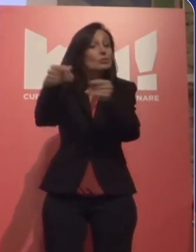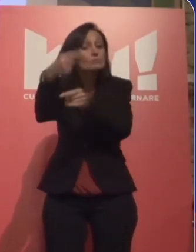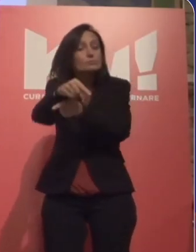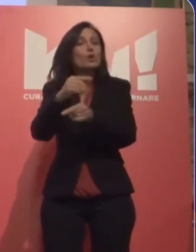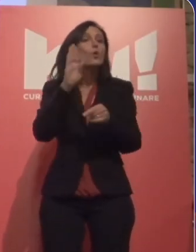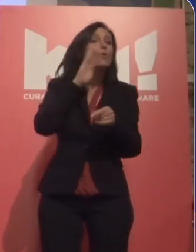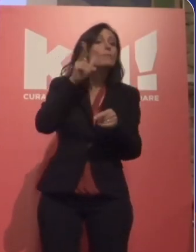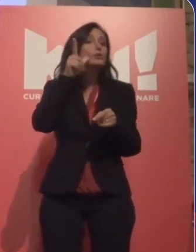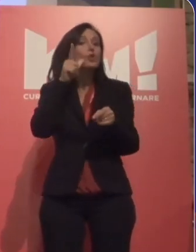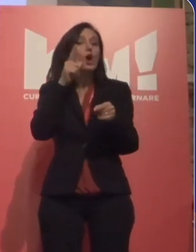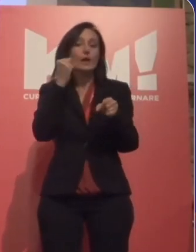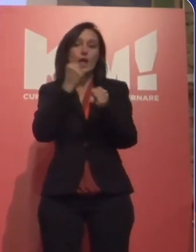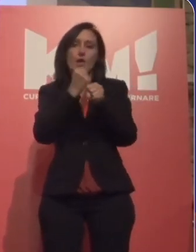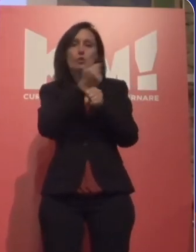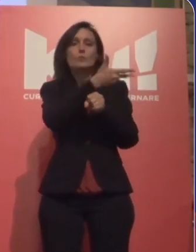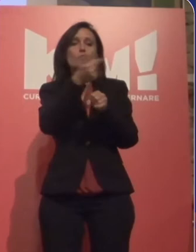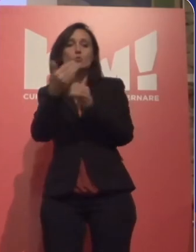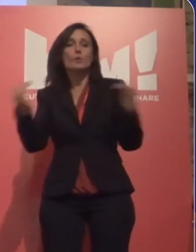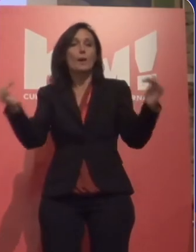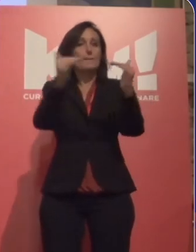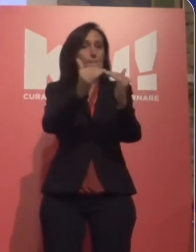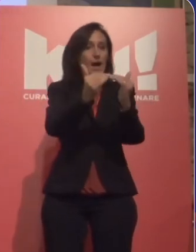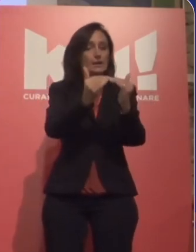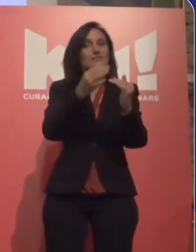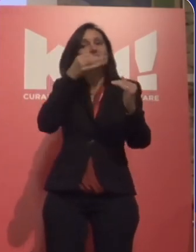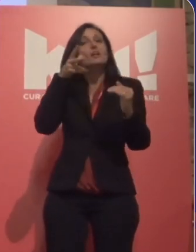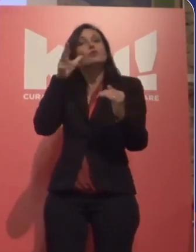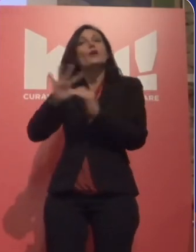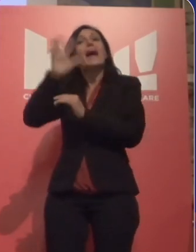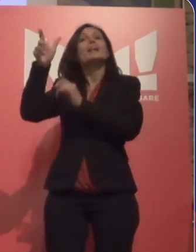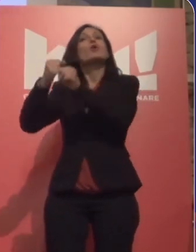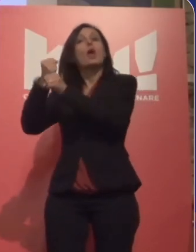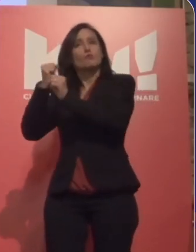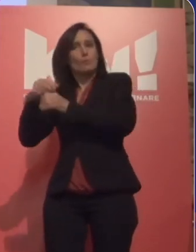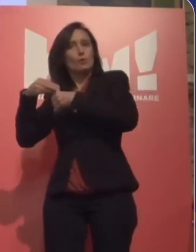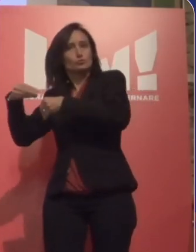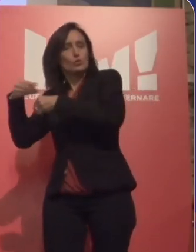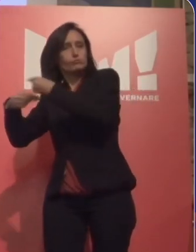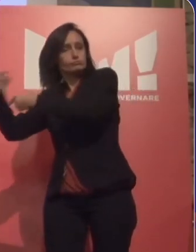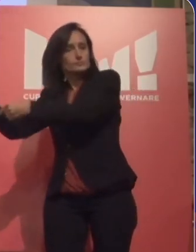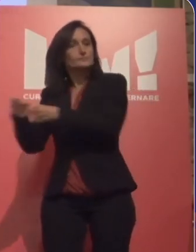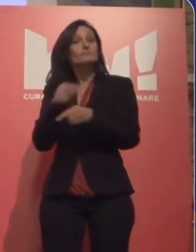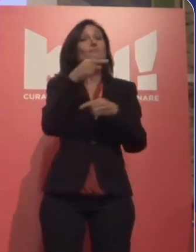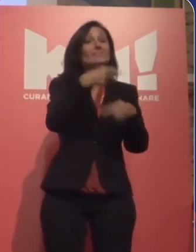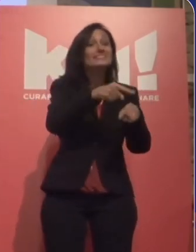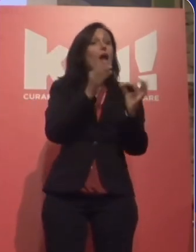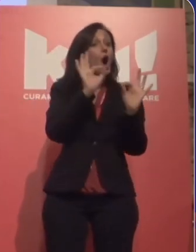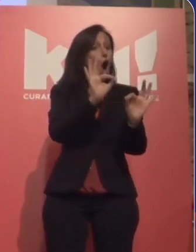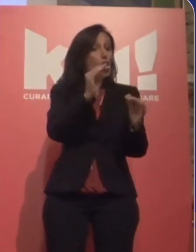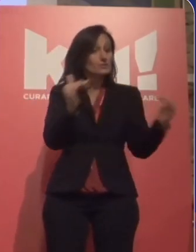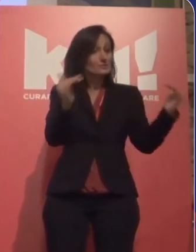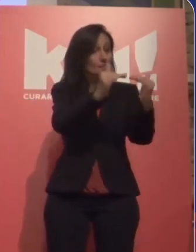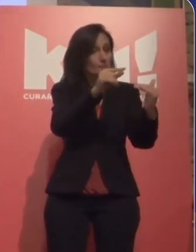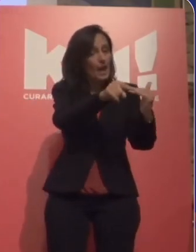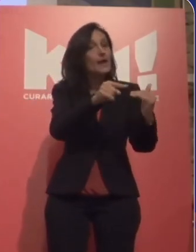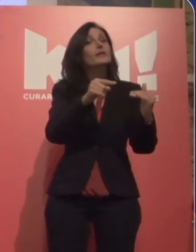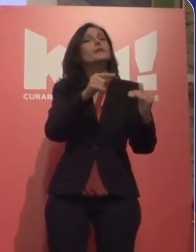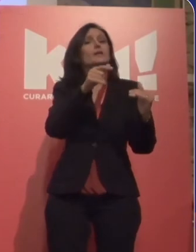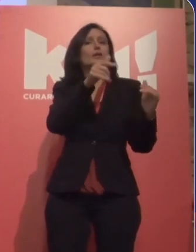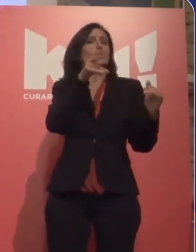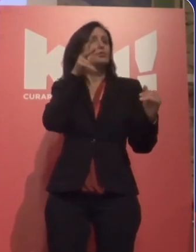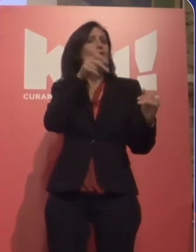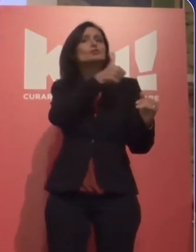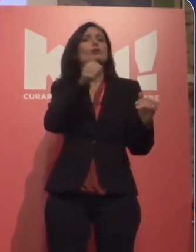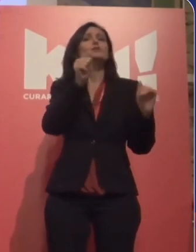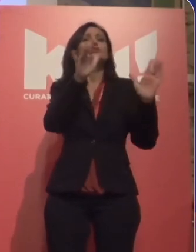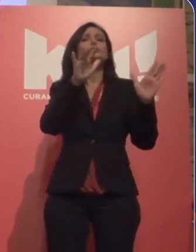altri lavori evidentemente 112 milioni di donne non correrebbero più il forte rischio di perdere il lavoro e quindi la propria fonte